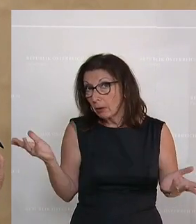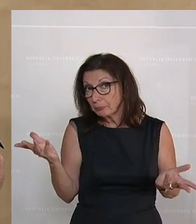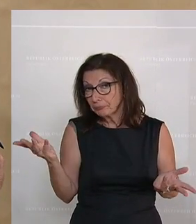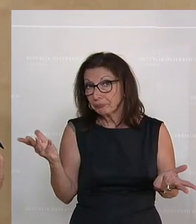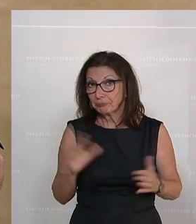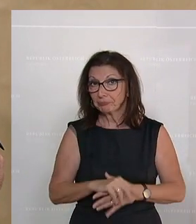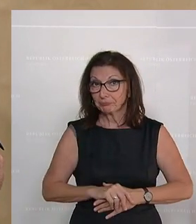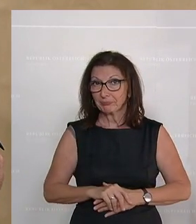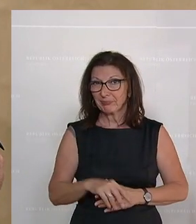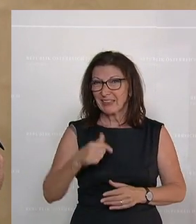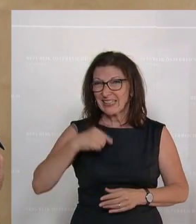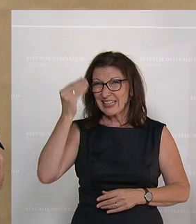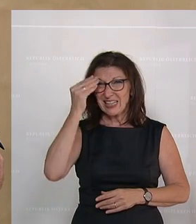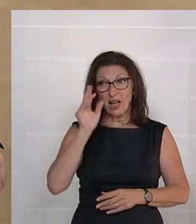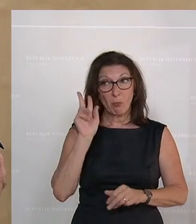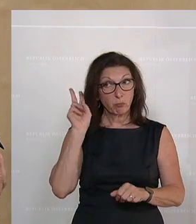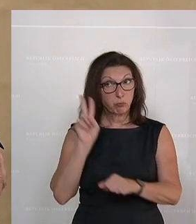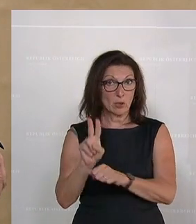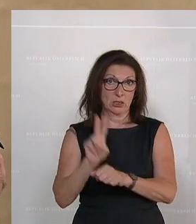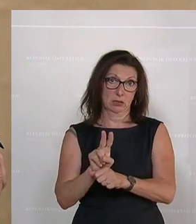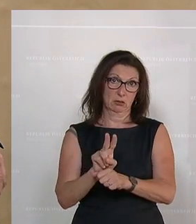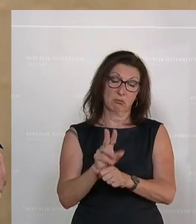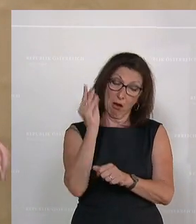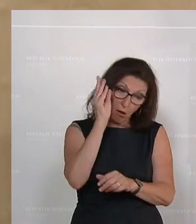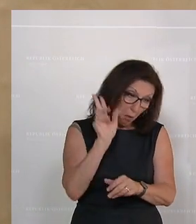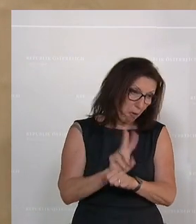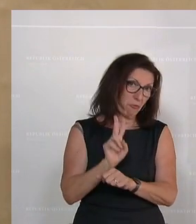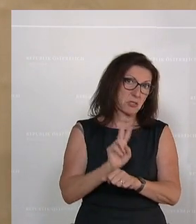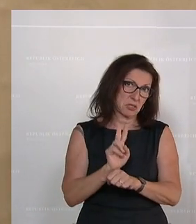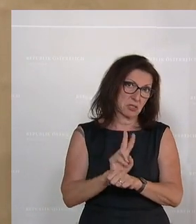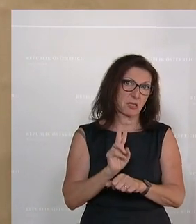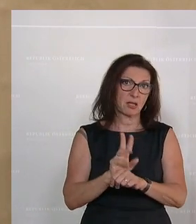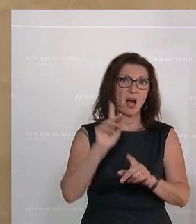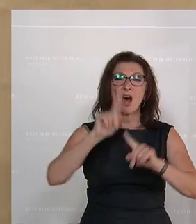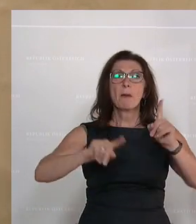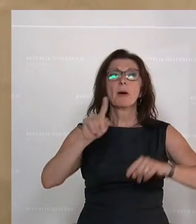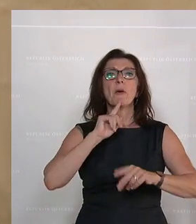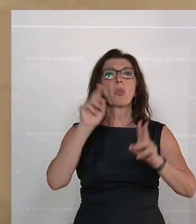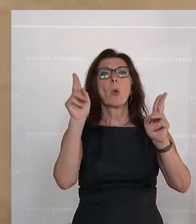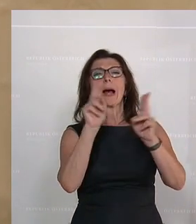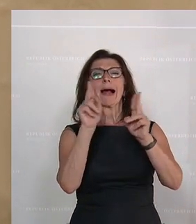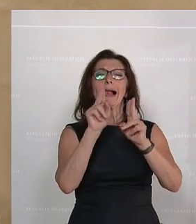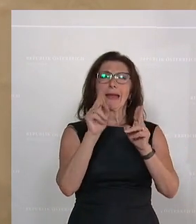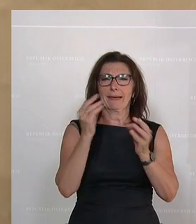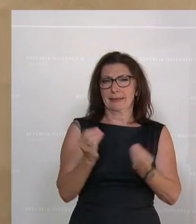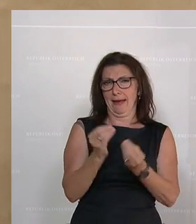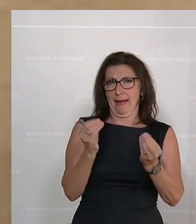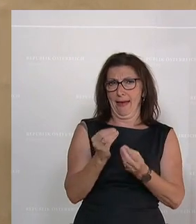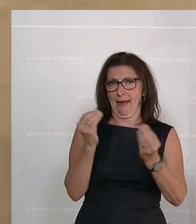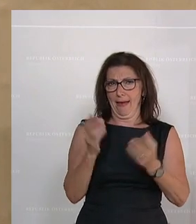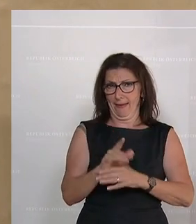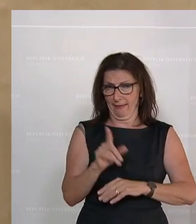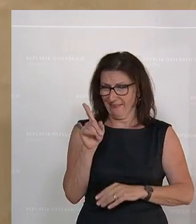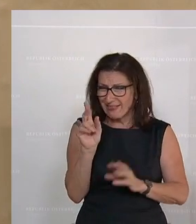ich habe es mir ist einfach aufpassen müsse aufpassen es genügt oft nur ein kleiner funke wenn der überspringt